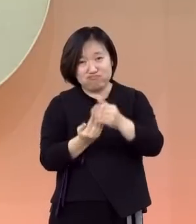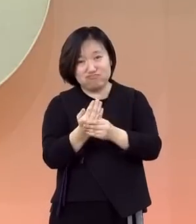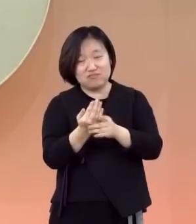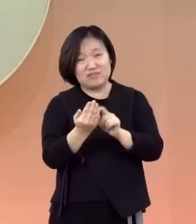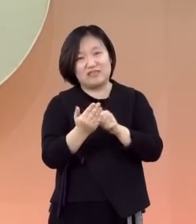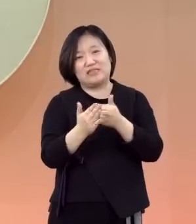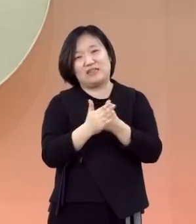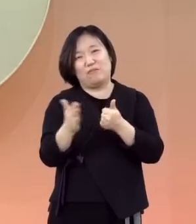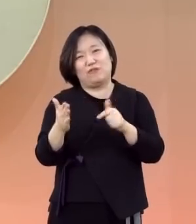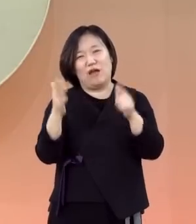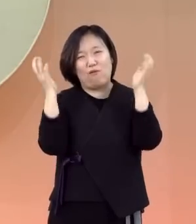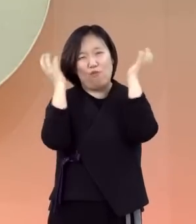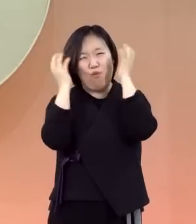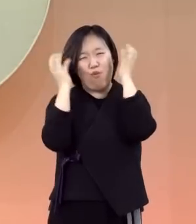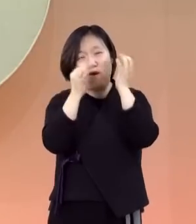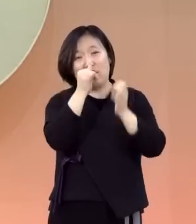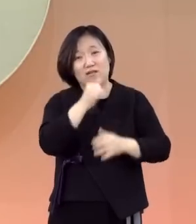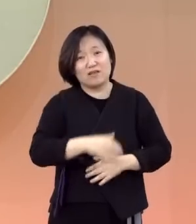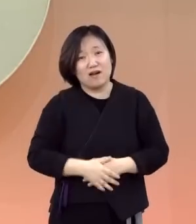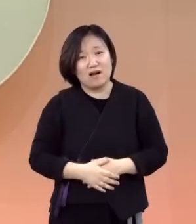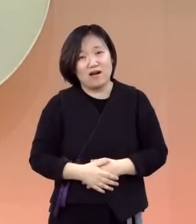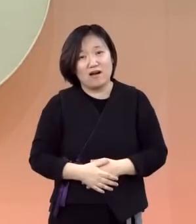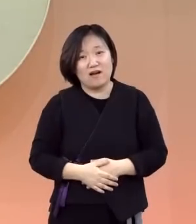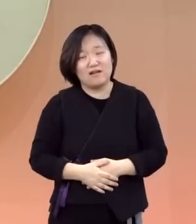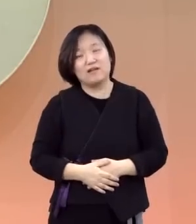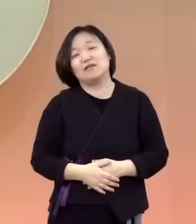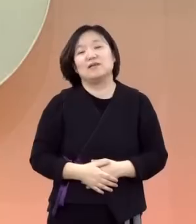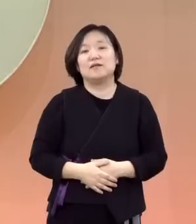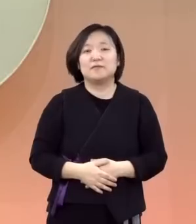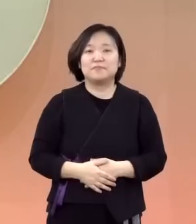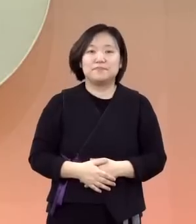불구하고사고후유증으로평생고통받는사람들이많습니다 .